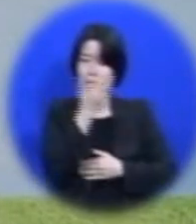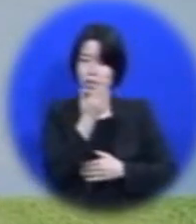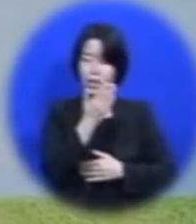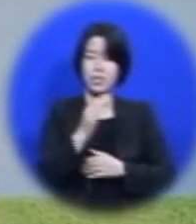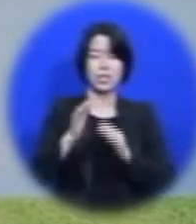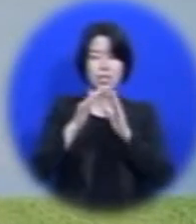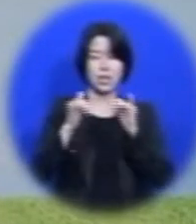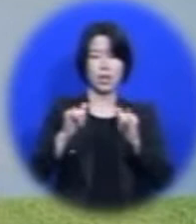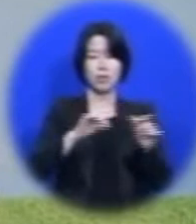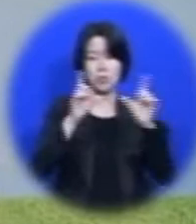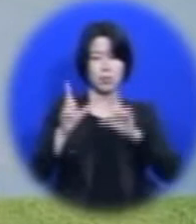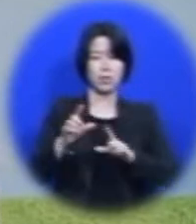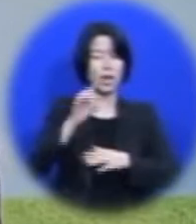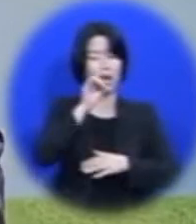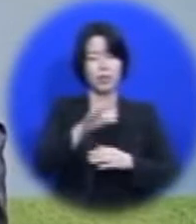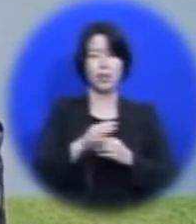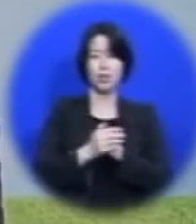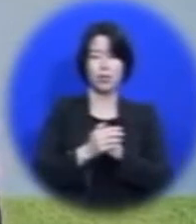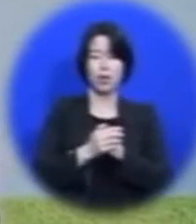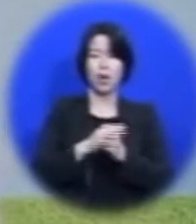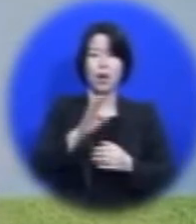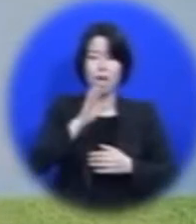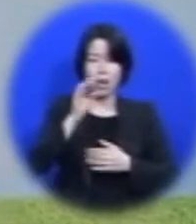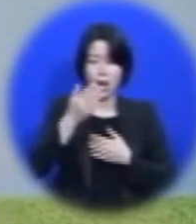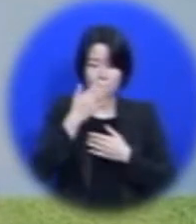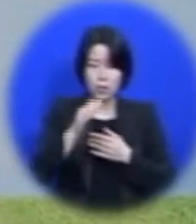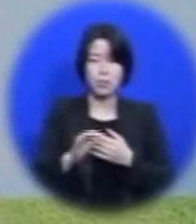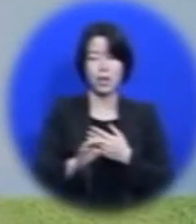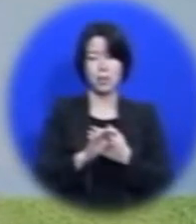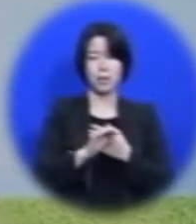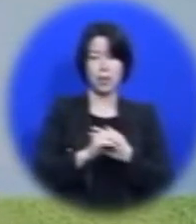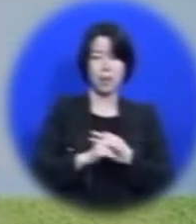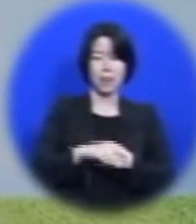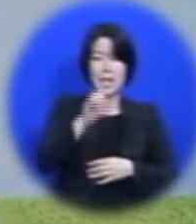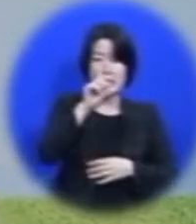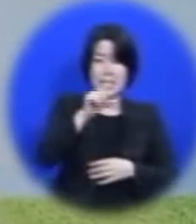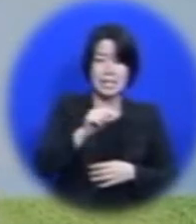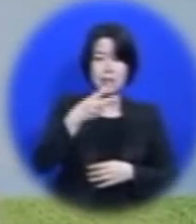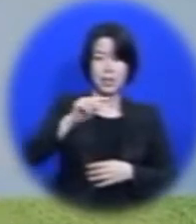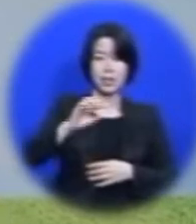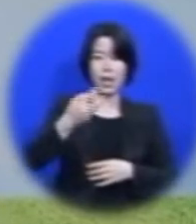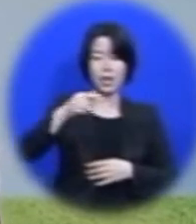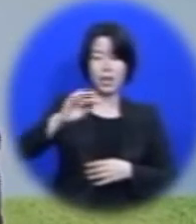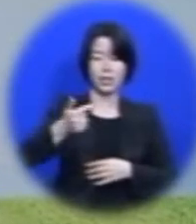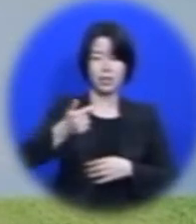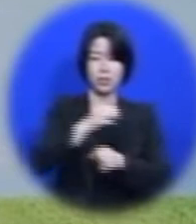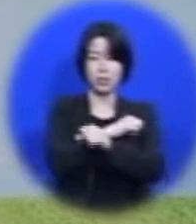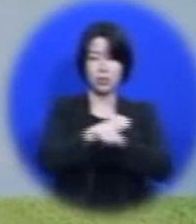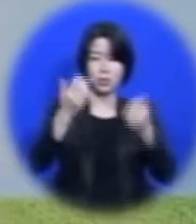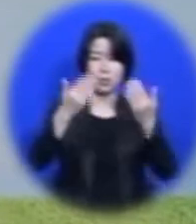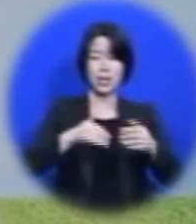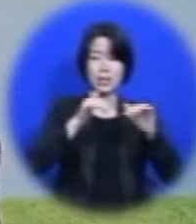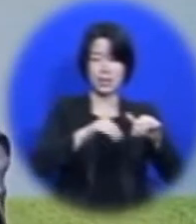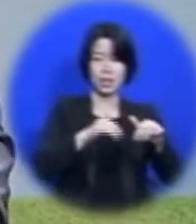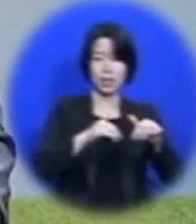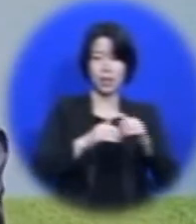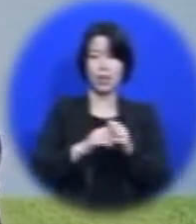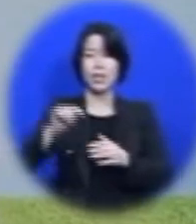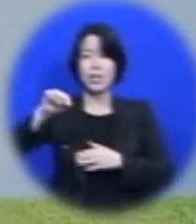삶을 살지 못합니다. 오죽하면 1만 달란트 탕감받은 종이 100데나리온 빚진